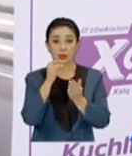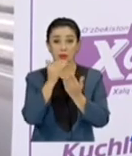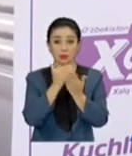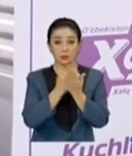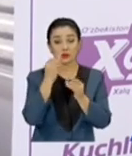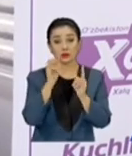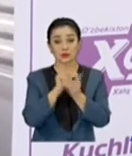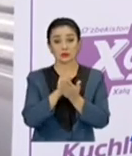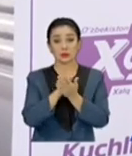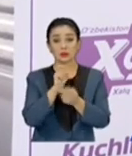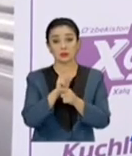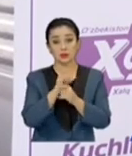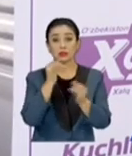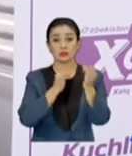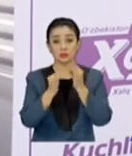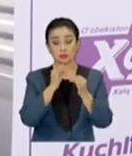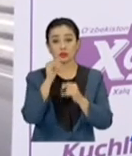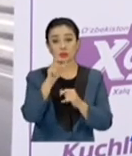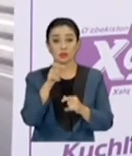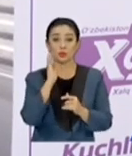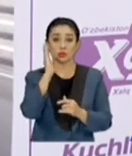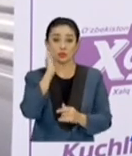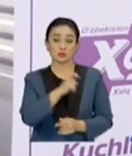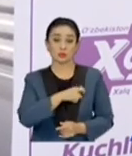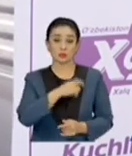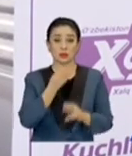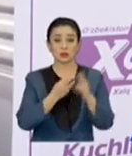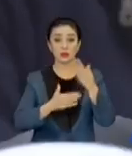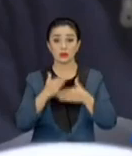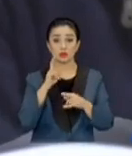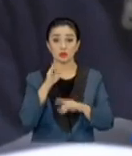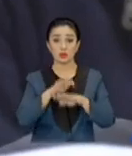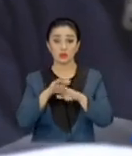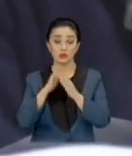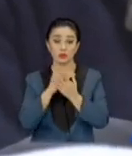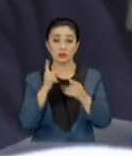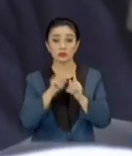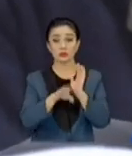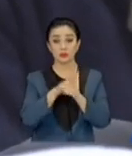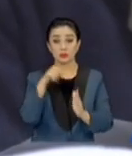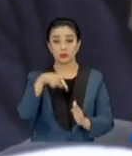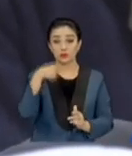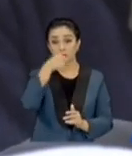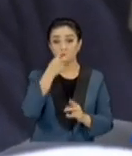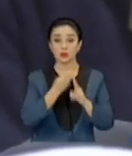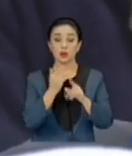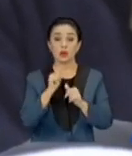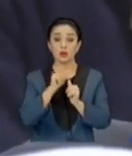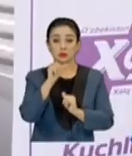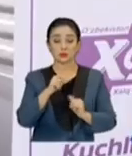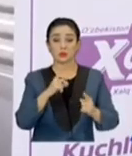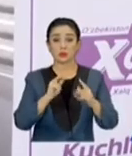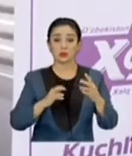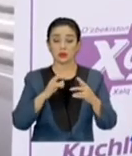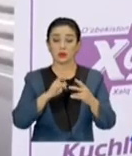просто по-человечески пообщаться с будущим депутатом. Радует и тот факт, что избиратели в нынешнем году проявляют особую